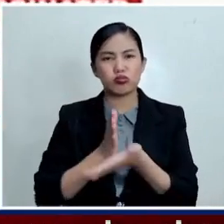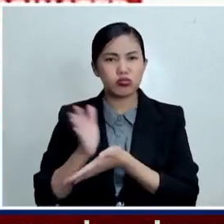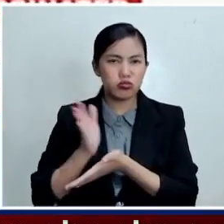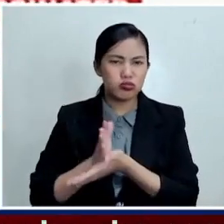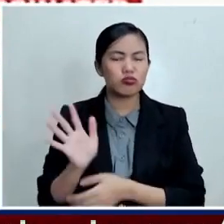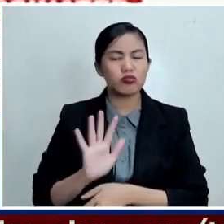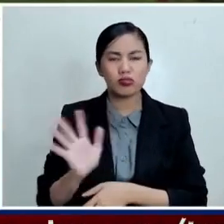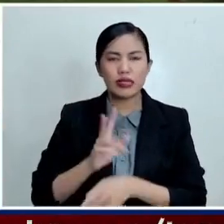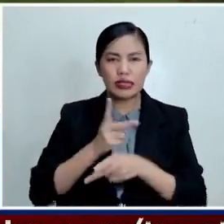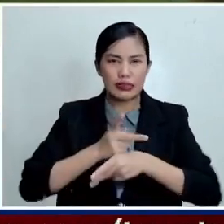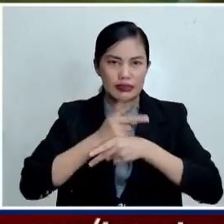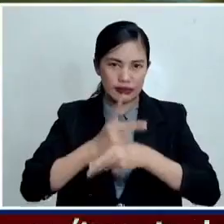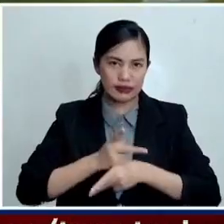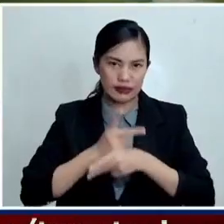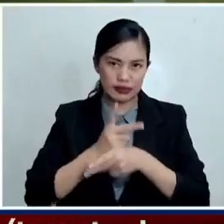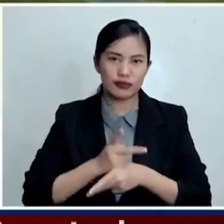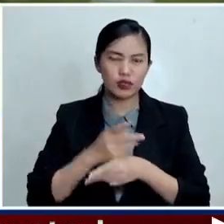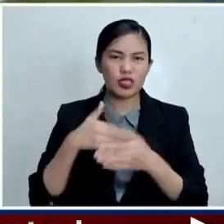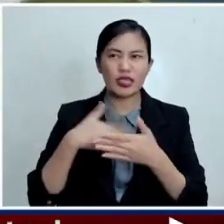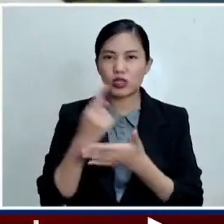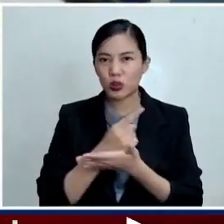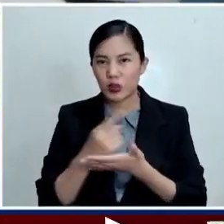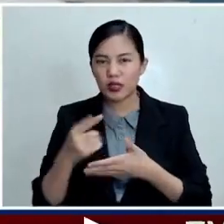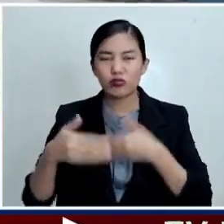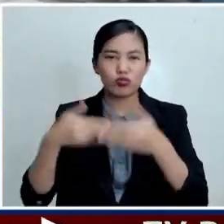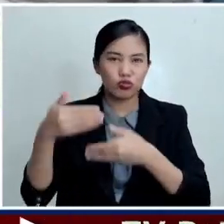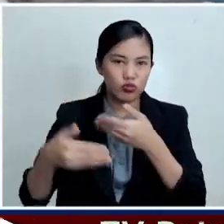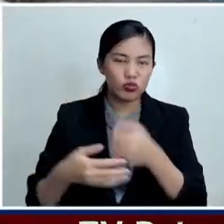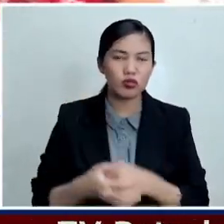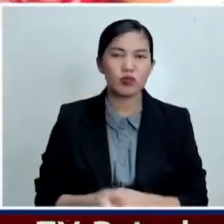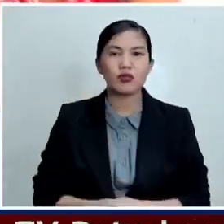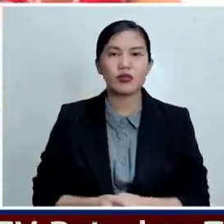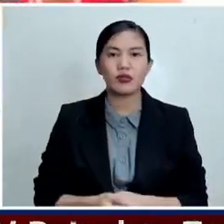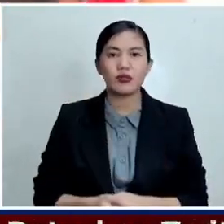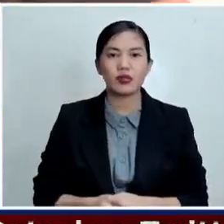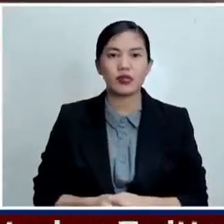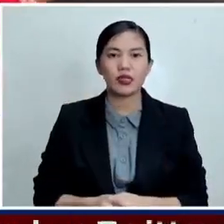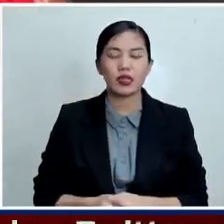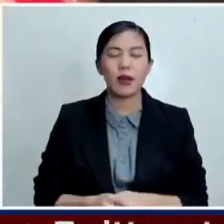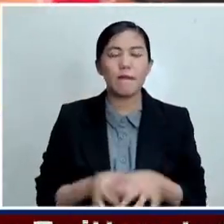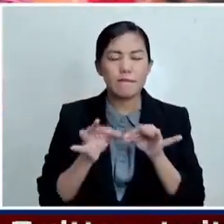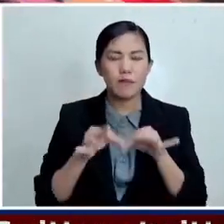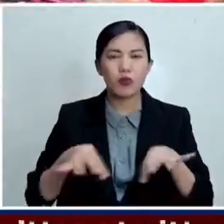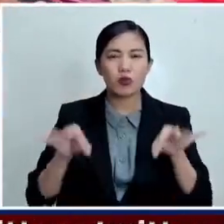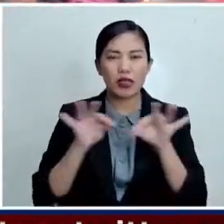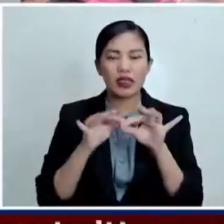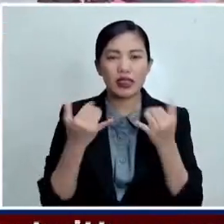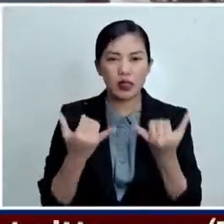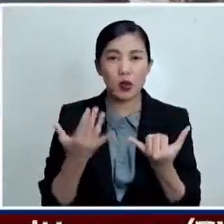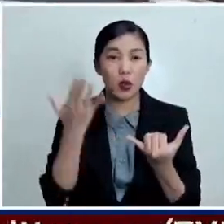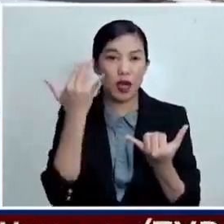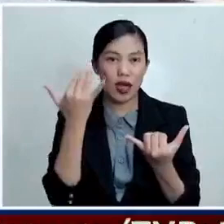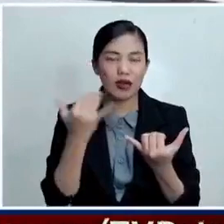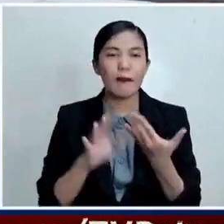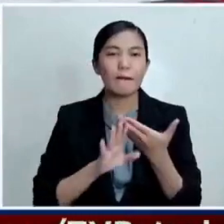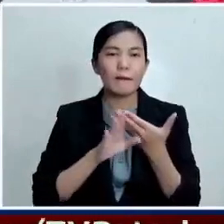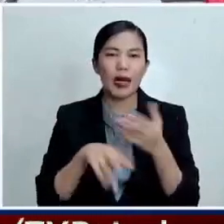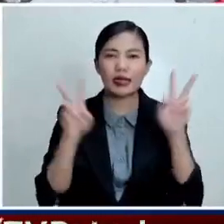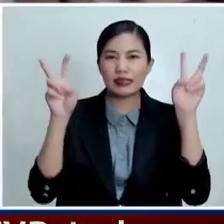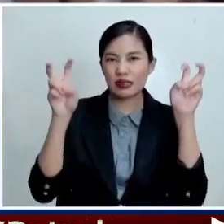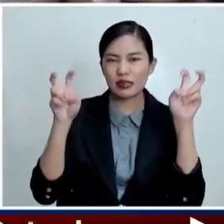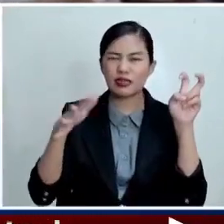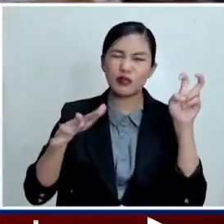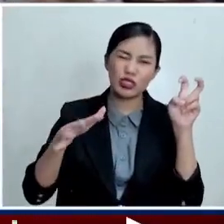over the next week or two. Higit itong kailangan ngayon dahil bukod sa balik moderate risk classification na ang Metro